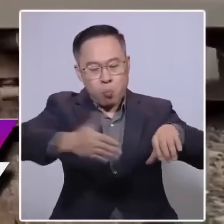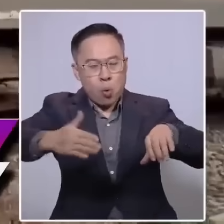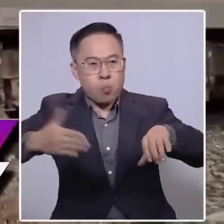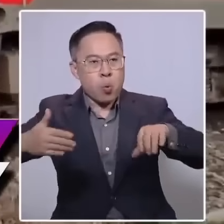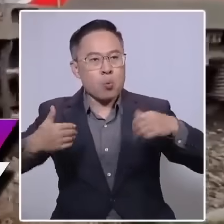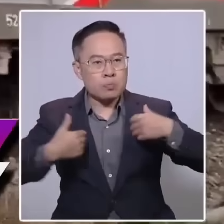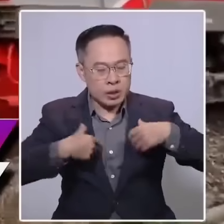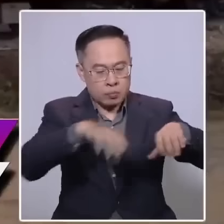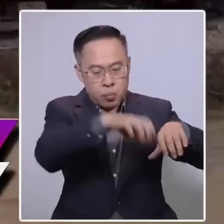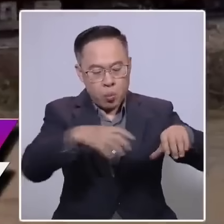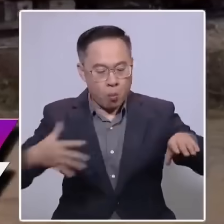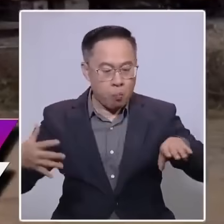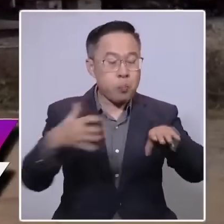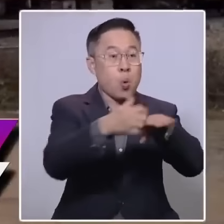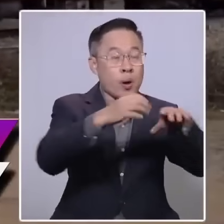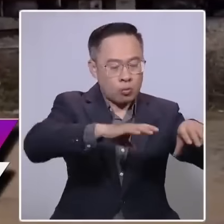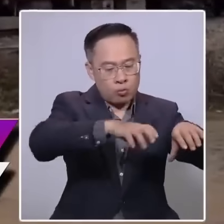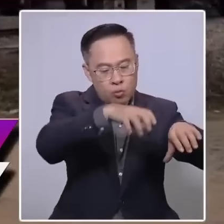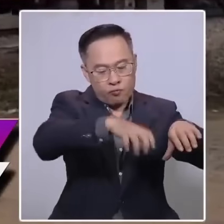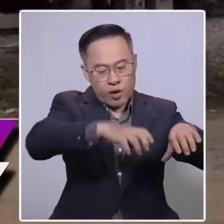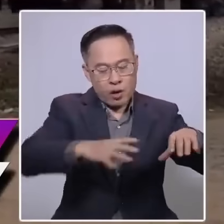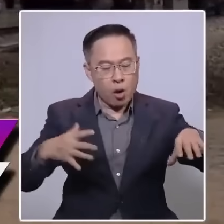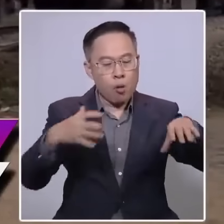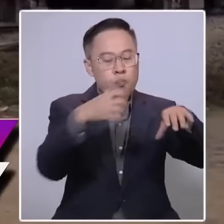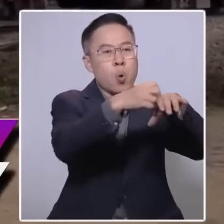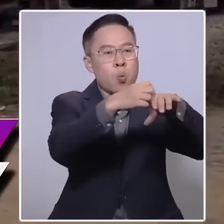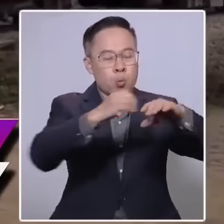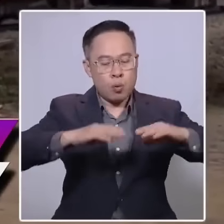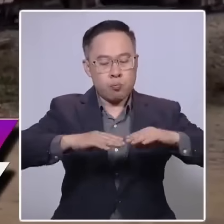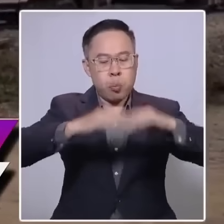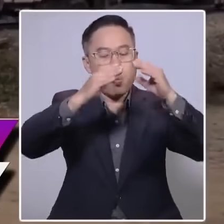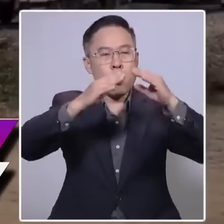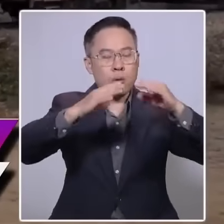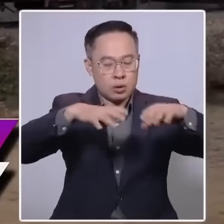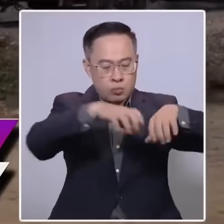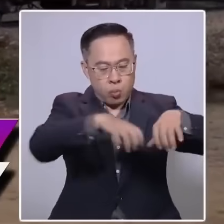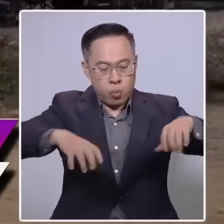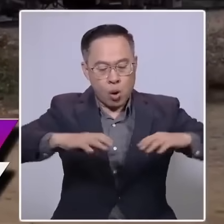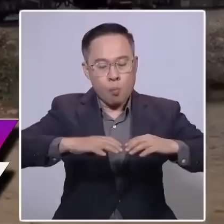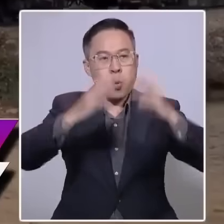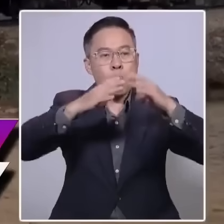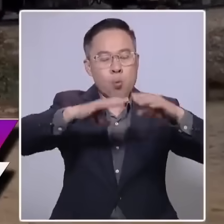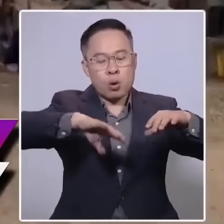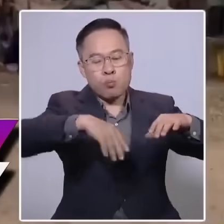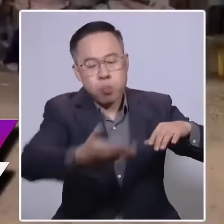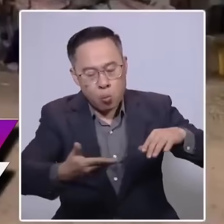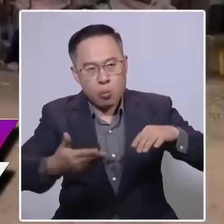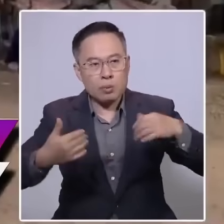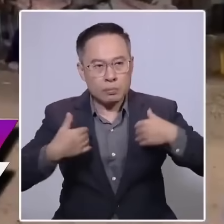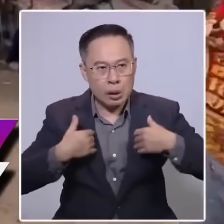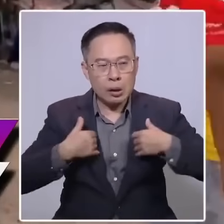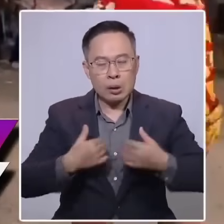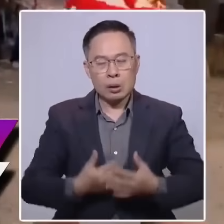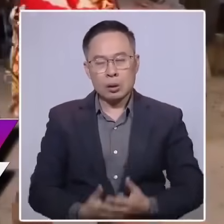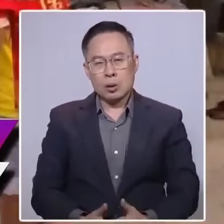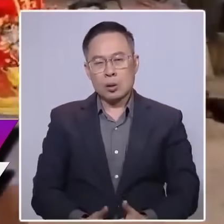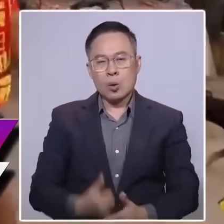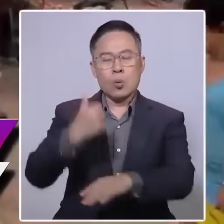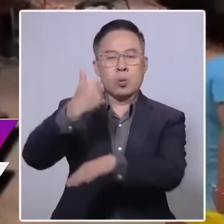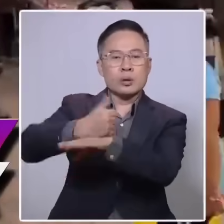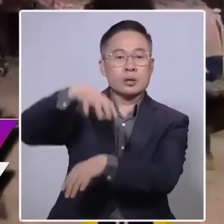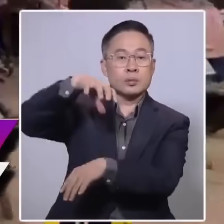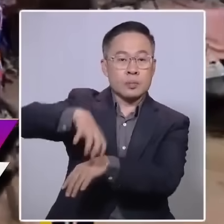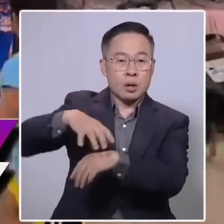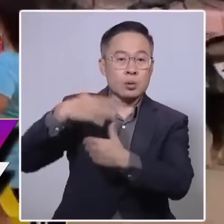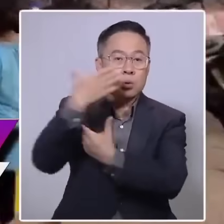ลัวจริงๆนะครับซึ่งเรื่องนี้นะครับคุณเอกรัตน์ศรีอารยันพงศ์นะครับหัวหน้าสำนักงานผู้ว่าการการรถไฟแห่งประเทศไทยก็เ